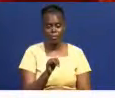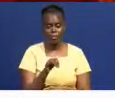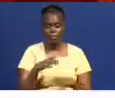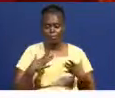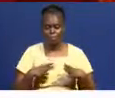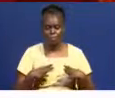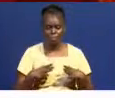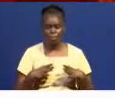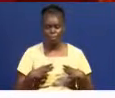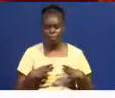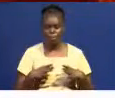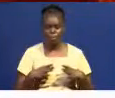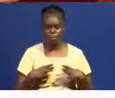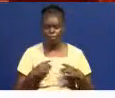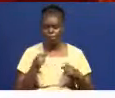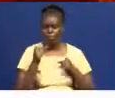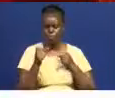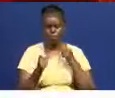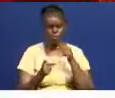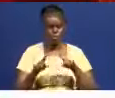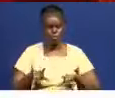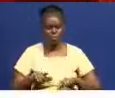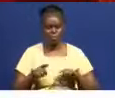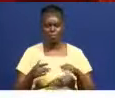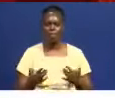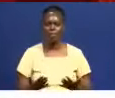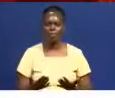wananchi wanavyoendelea kuishi